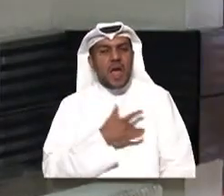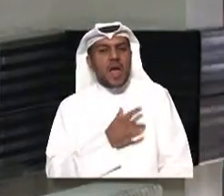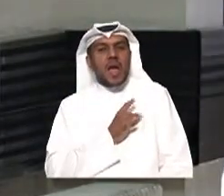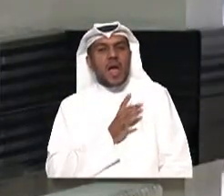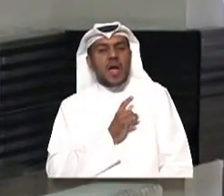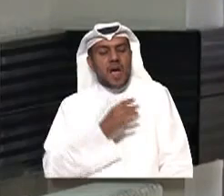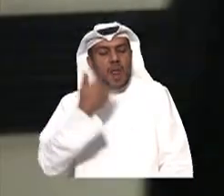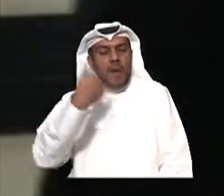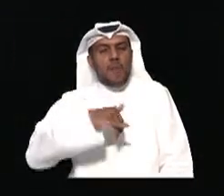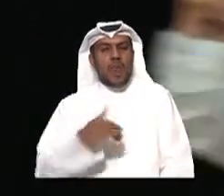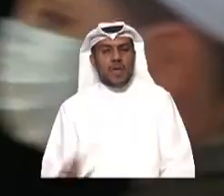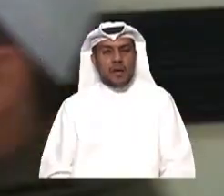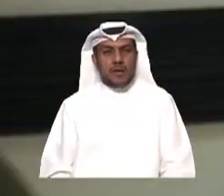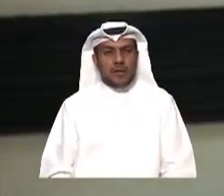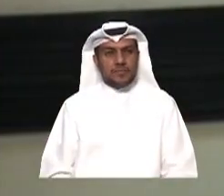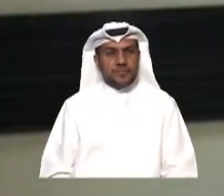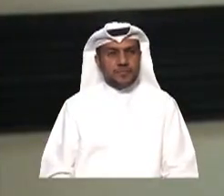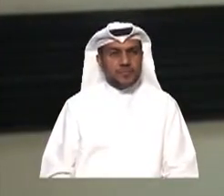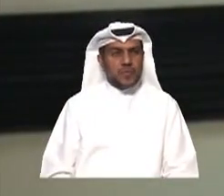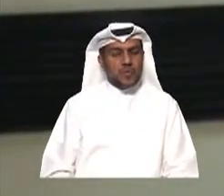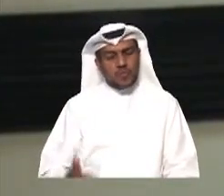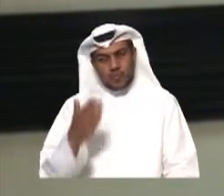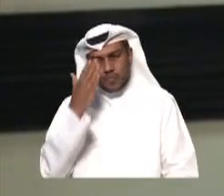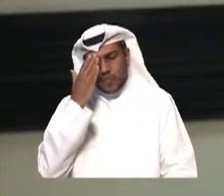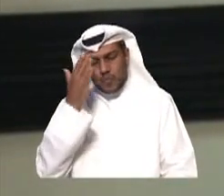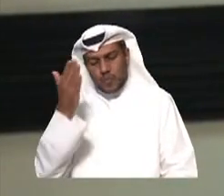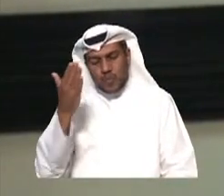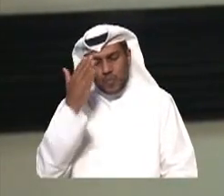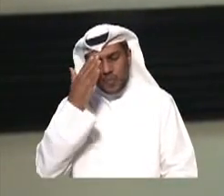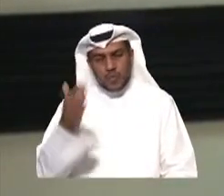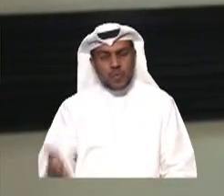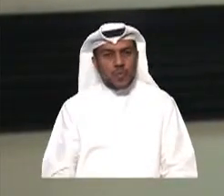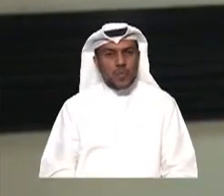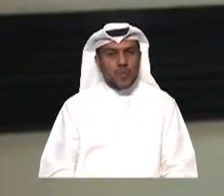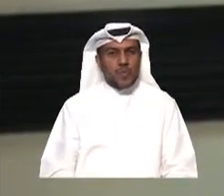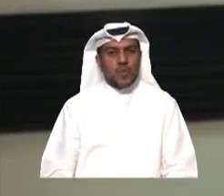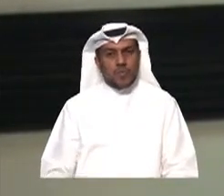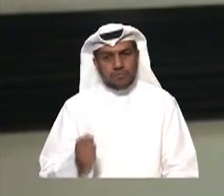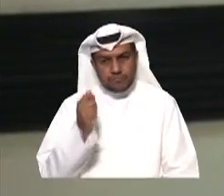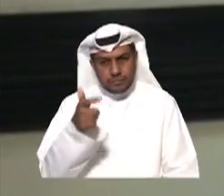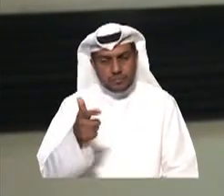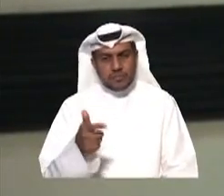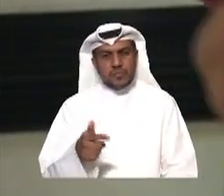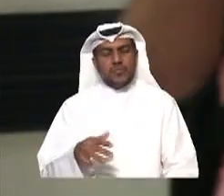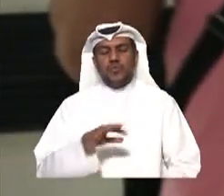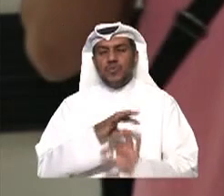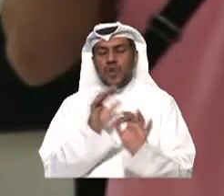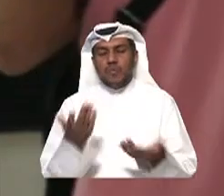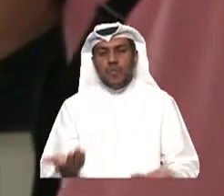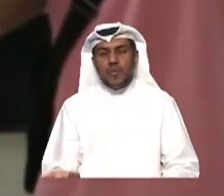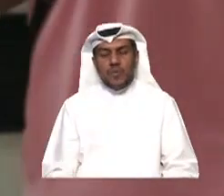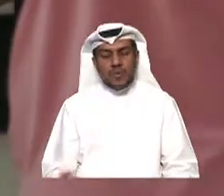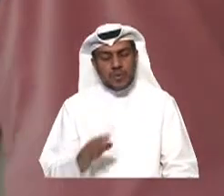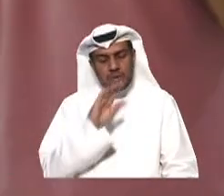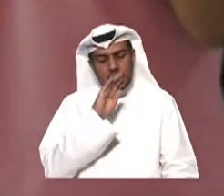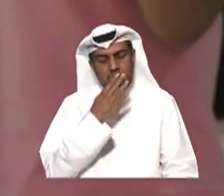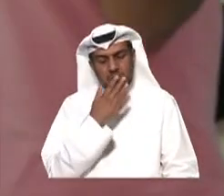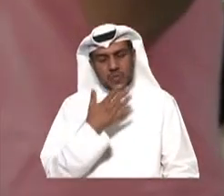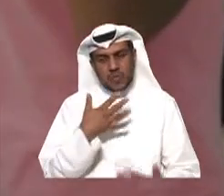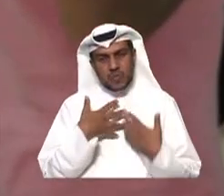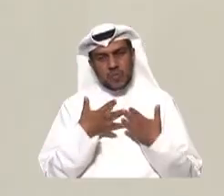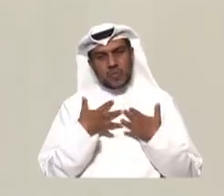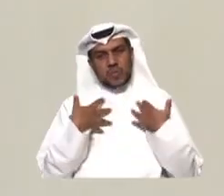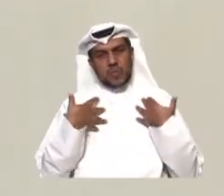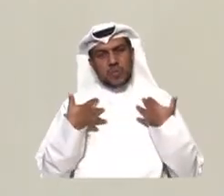الكويتي حمل كتير قيمة من العملية، يعني ما حطنا المبلغ الكامل، ساعد بكتير انه انا ما كنت يعني